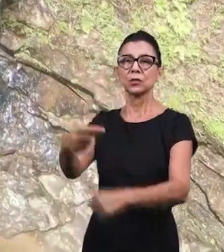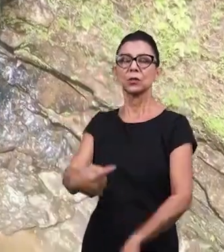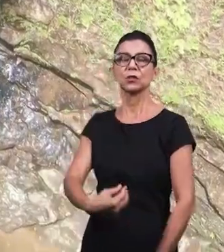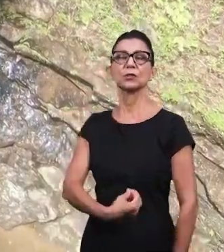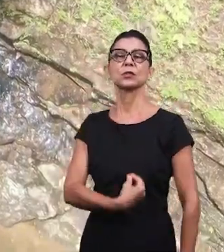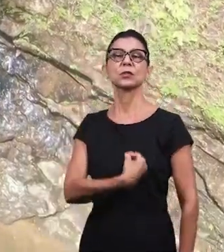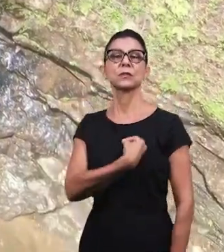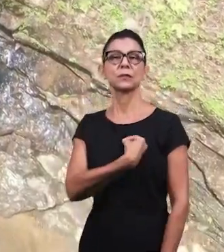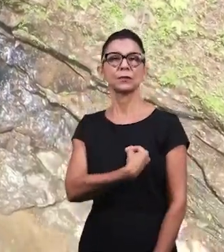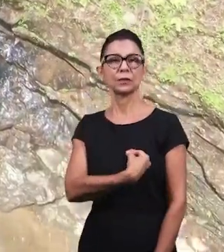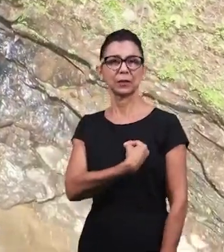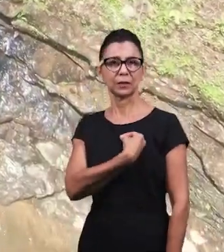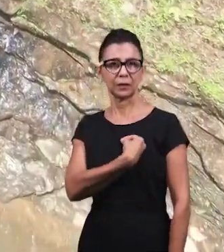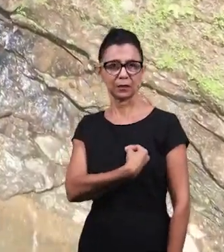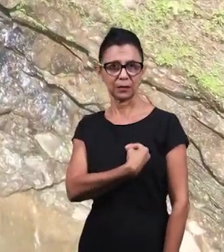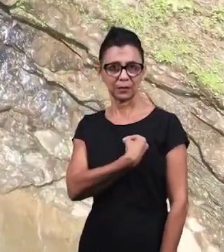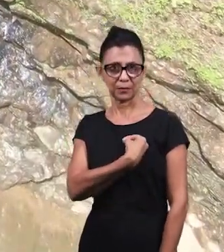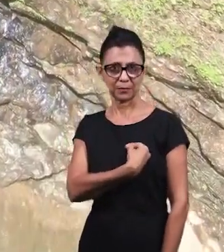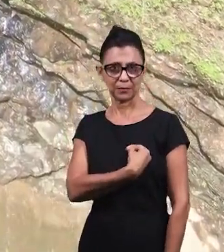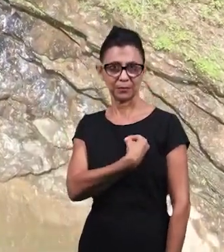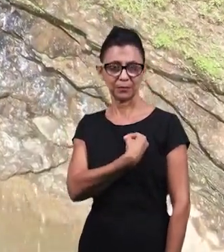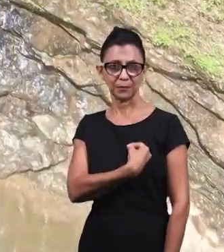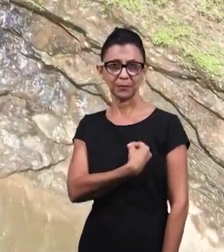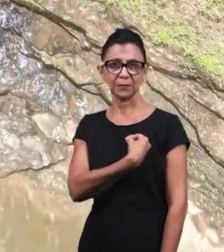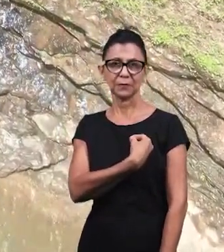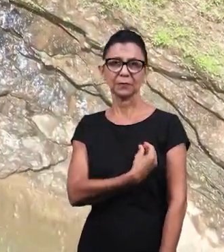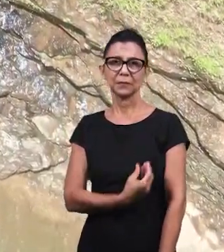и смысл жизни.